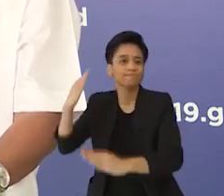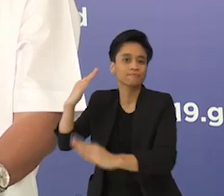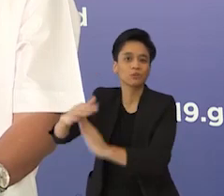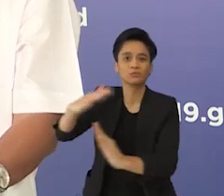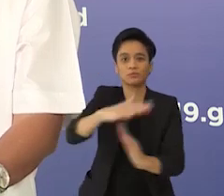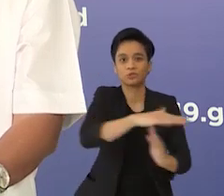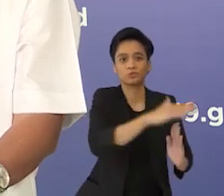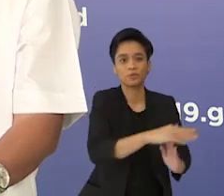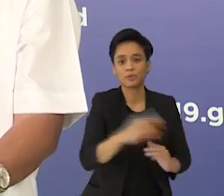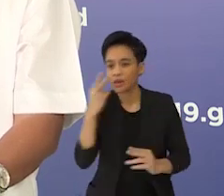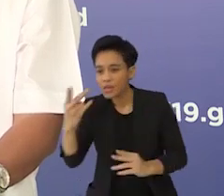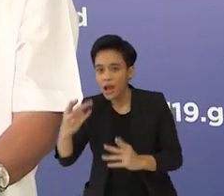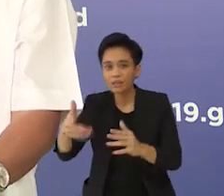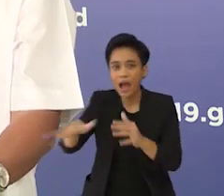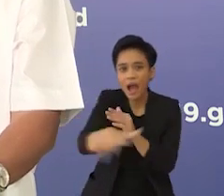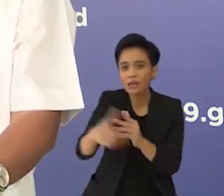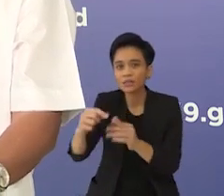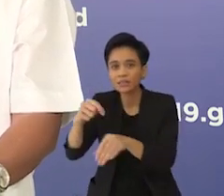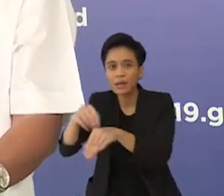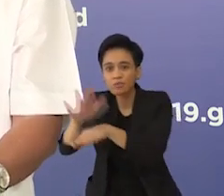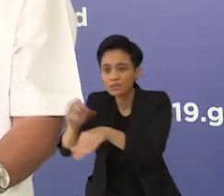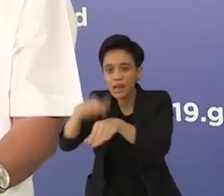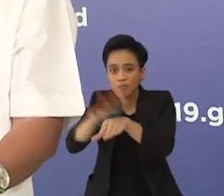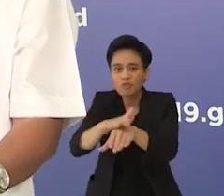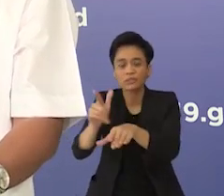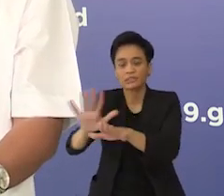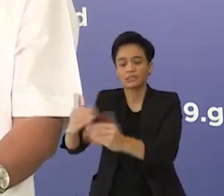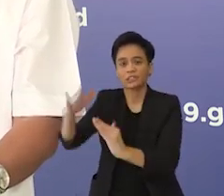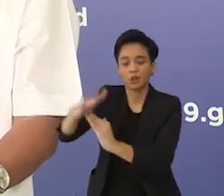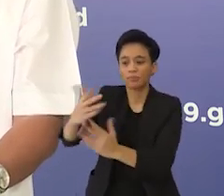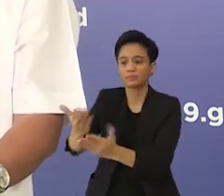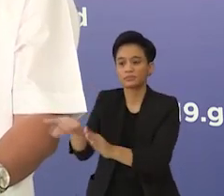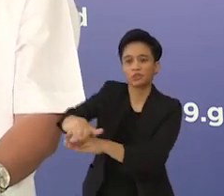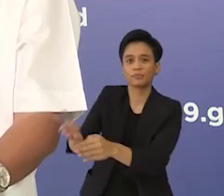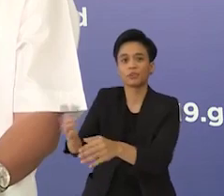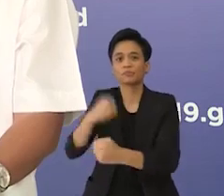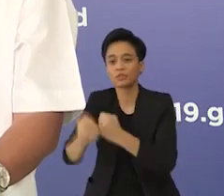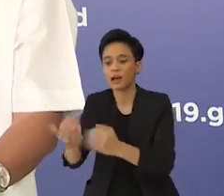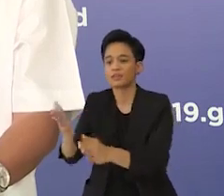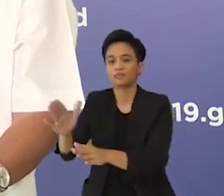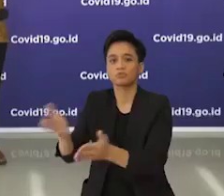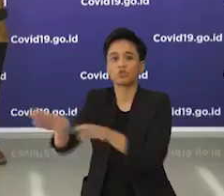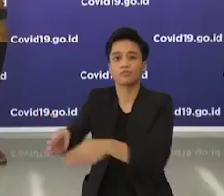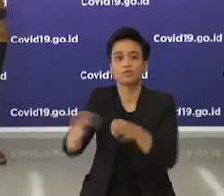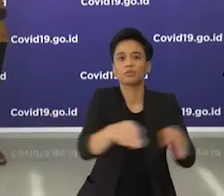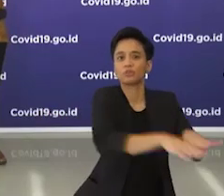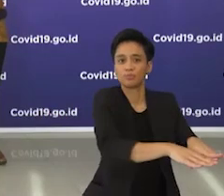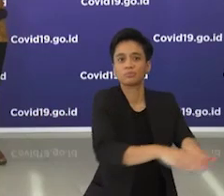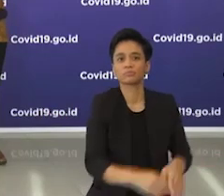pemberantasan sarang nyamuk kita lakukan bersama-sama selama kita berada di rumah Mari jadi teladan